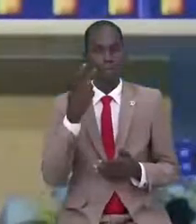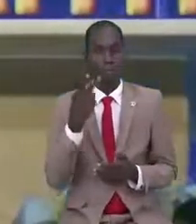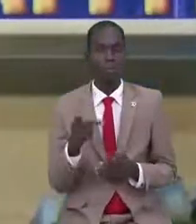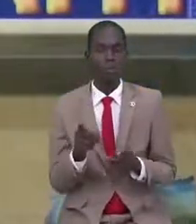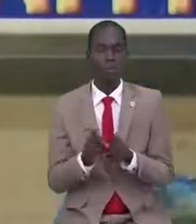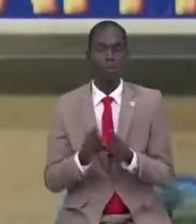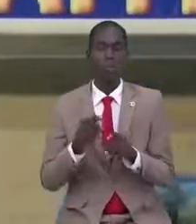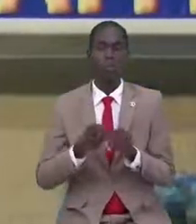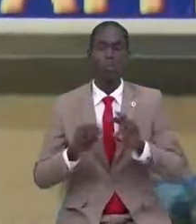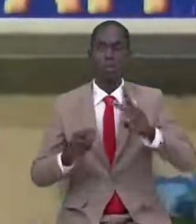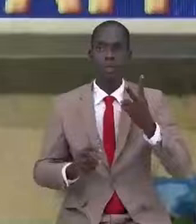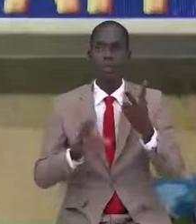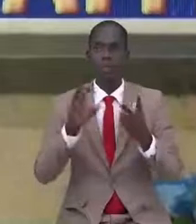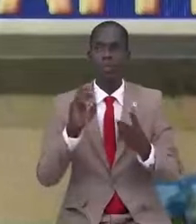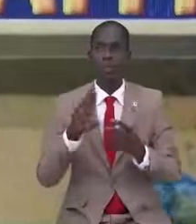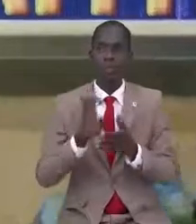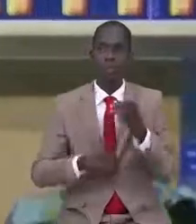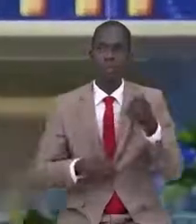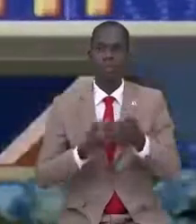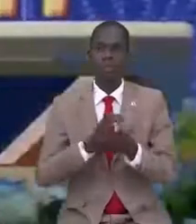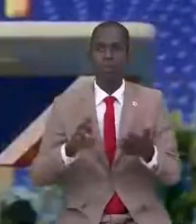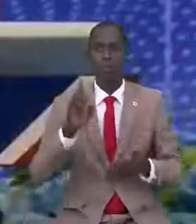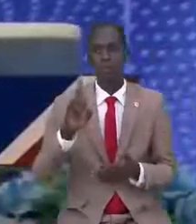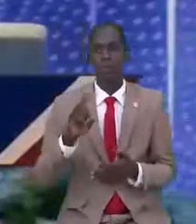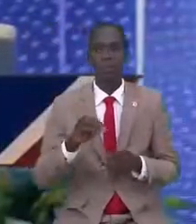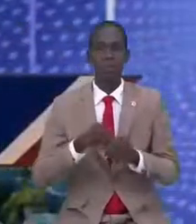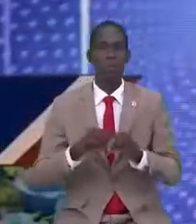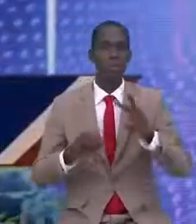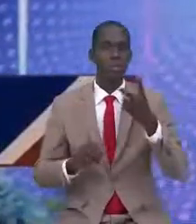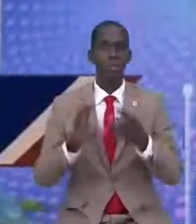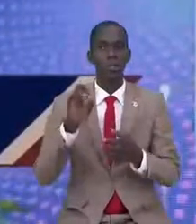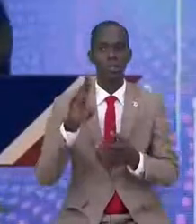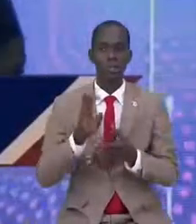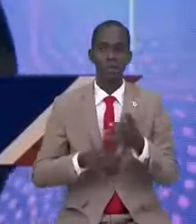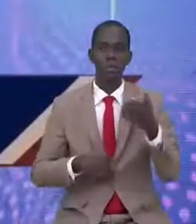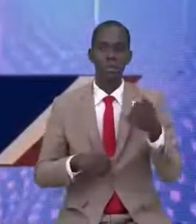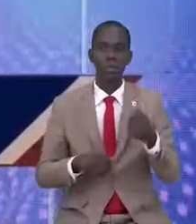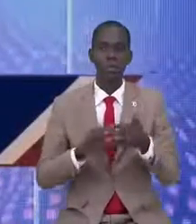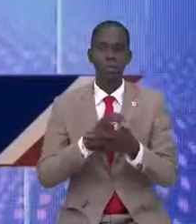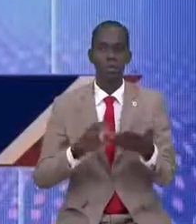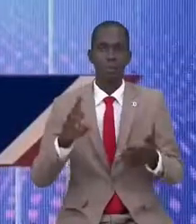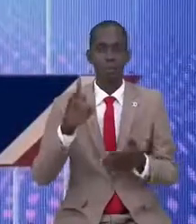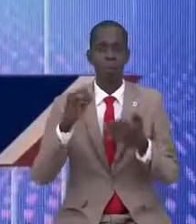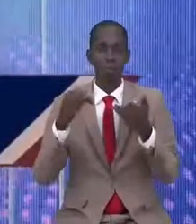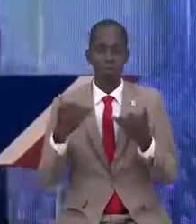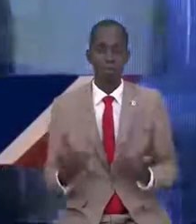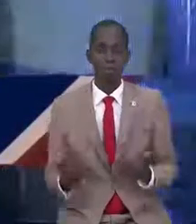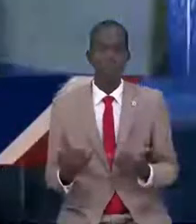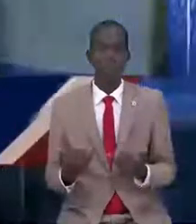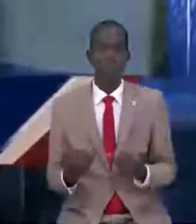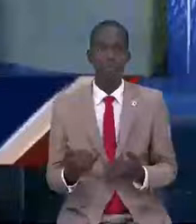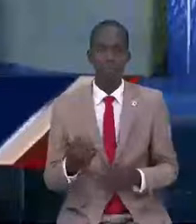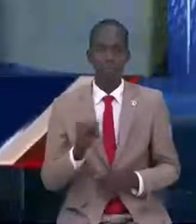Alors, 2 Corinthiens chapitre 10, verset 1, 2 Corinthiens 10, 1. Moi,